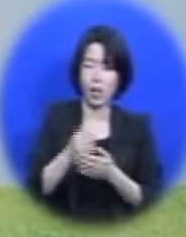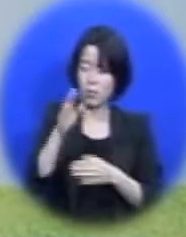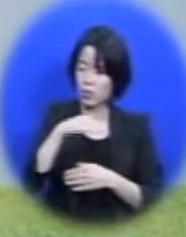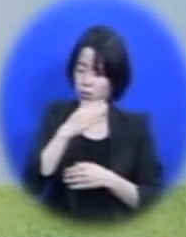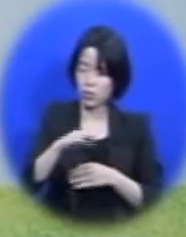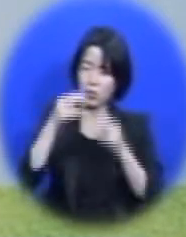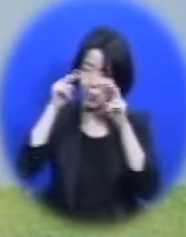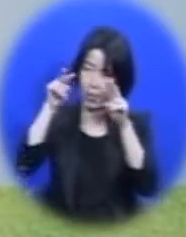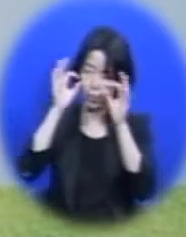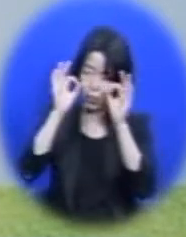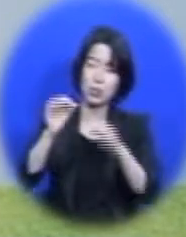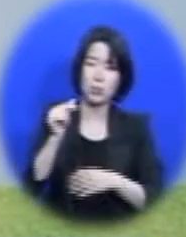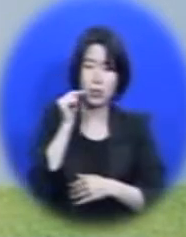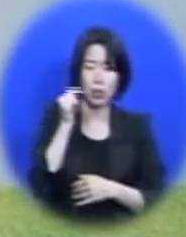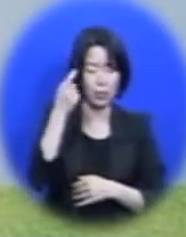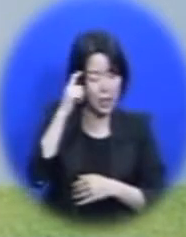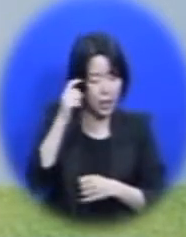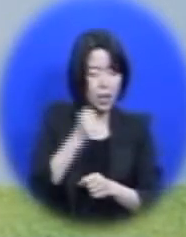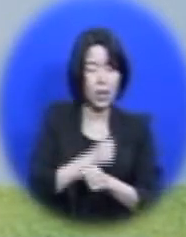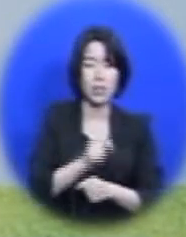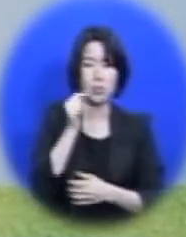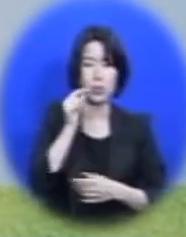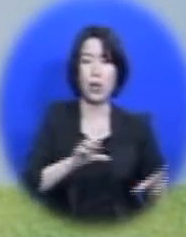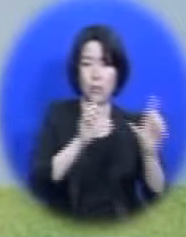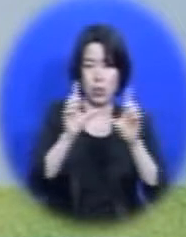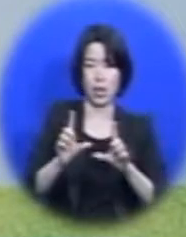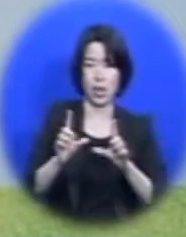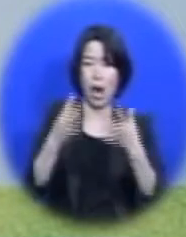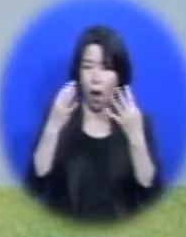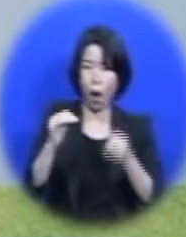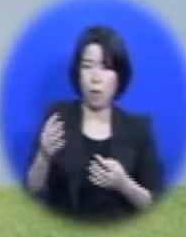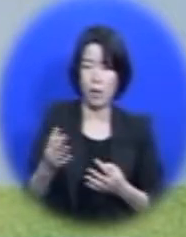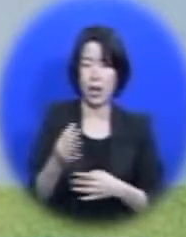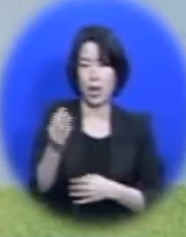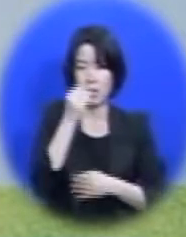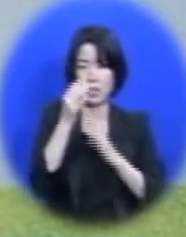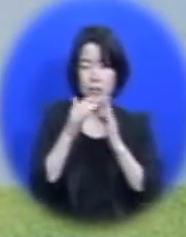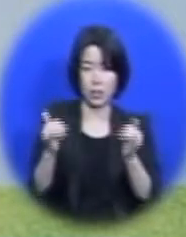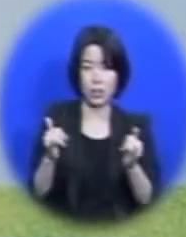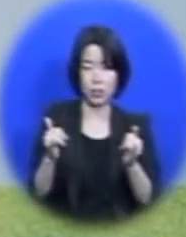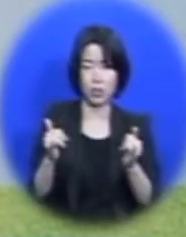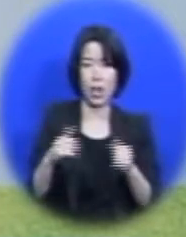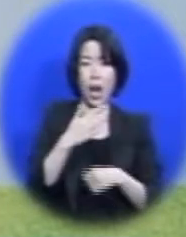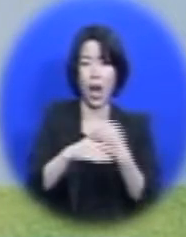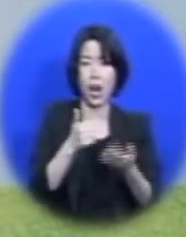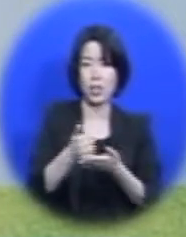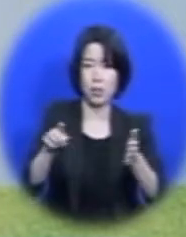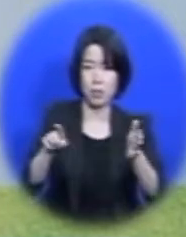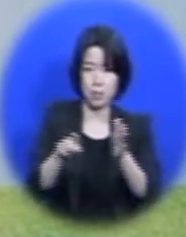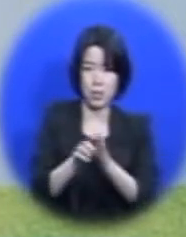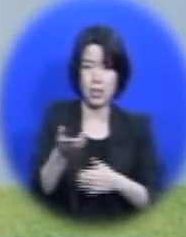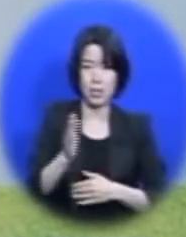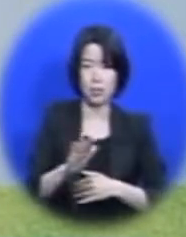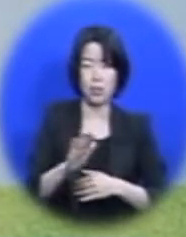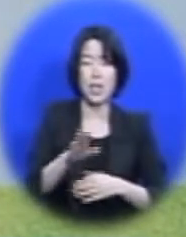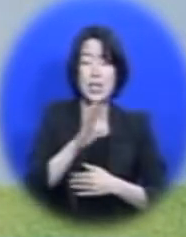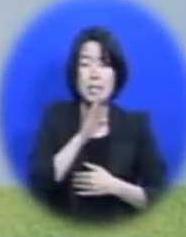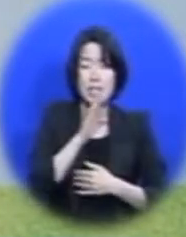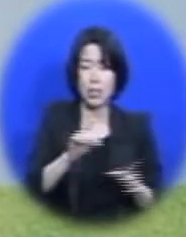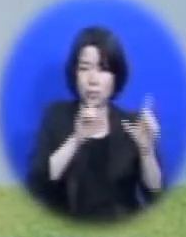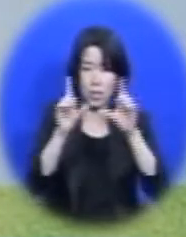의식하지 못하고 그렇게 산 거예요. 얼마나 많은 성도들이 하나님을 믿지만 실제로